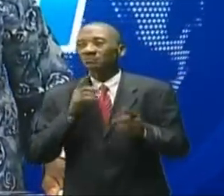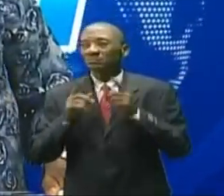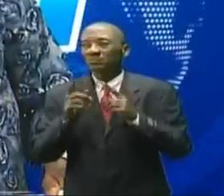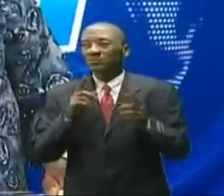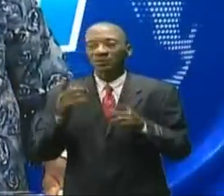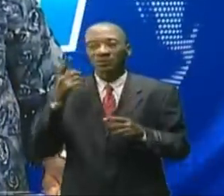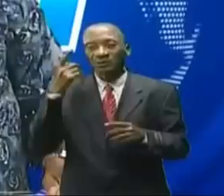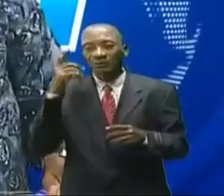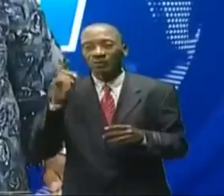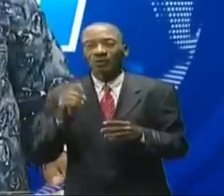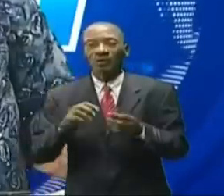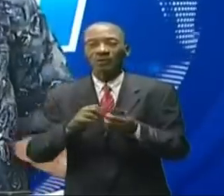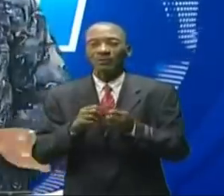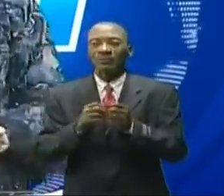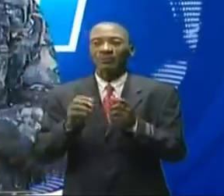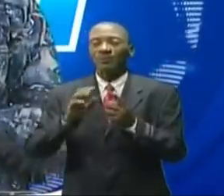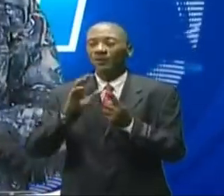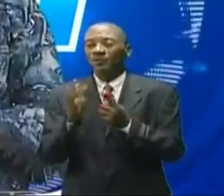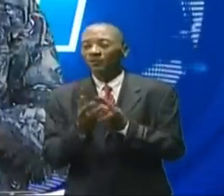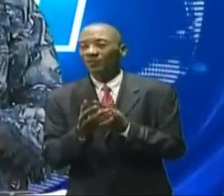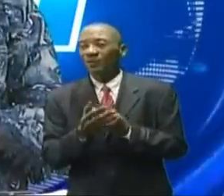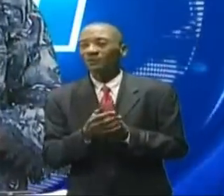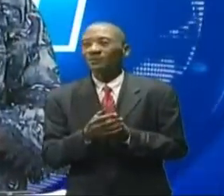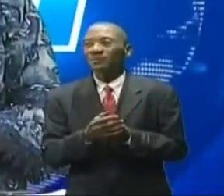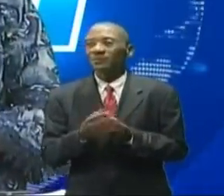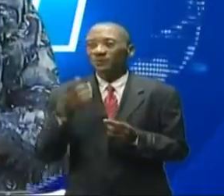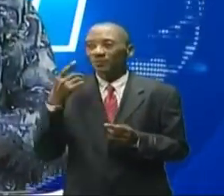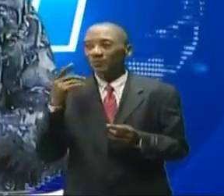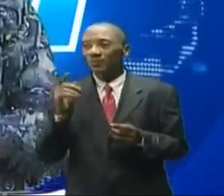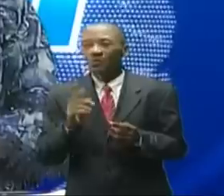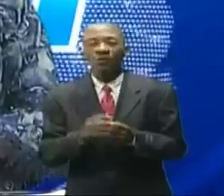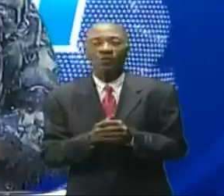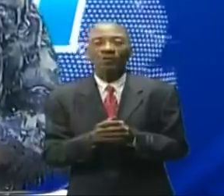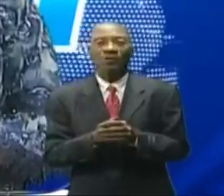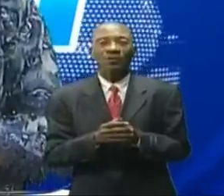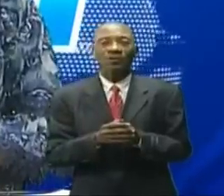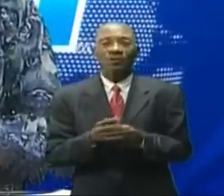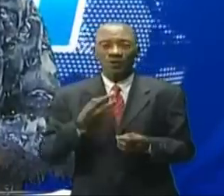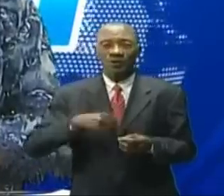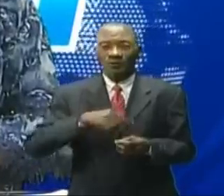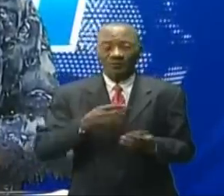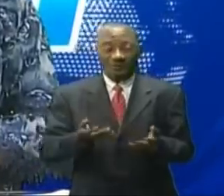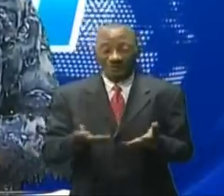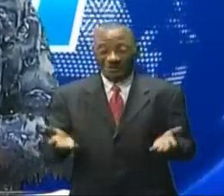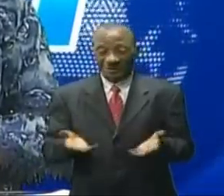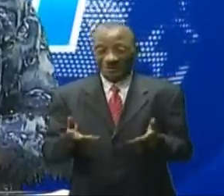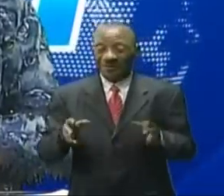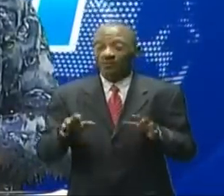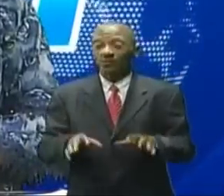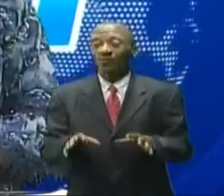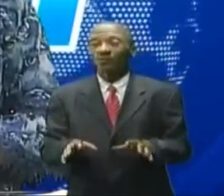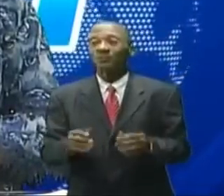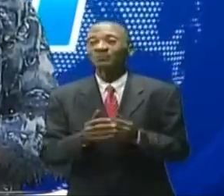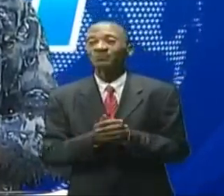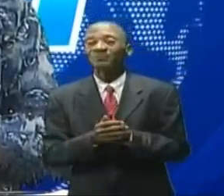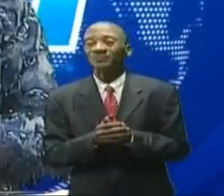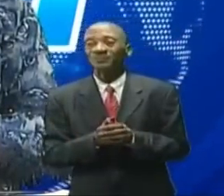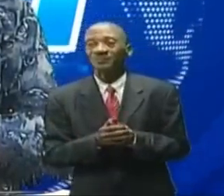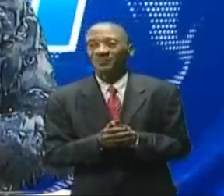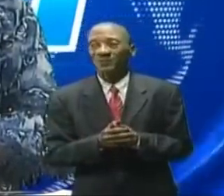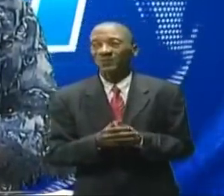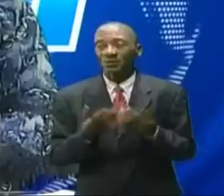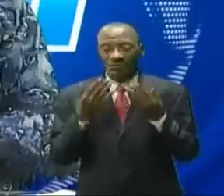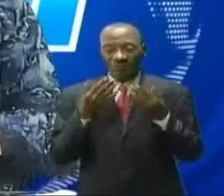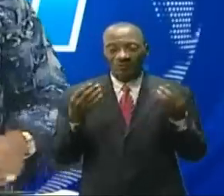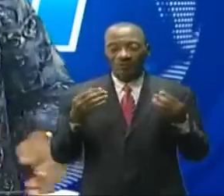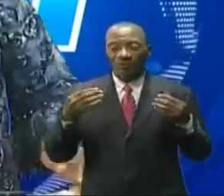gouvernement congolais de mettre la main à la poche pour en sortir des fonds. Le directeur général de la Régie des voies aériennes félicite le chef de l'État pour